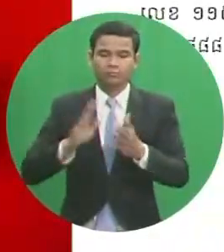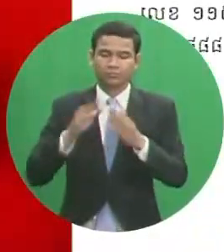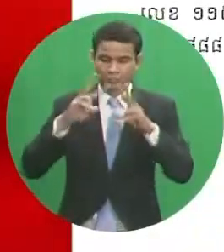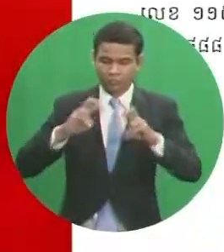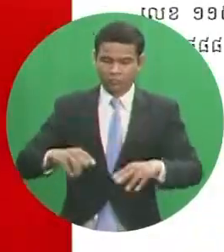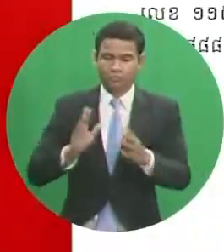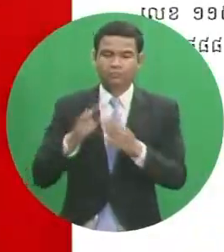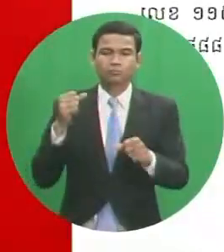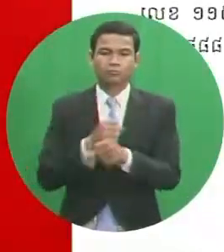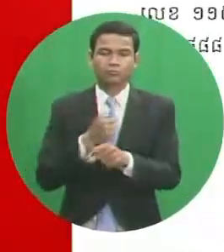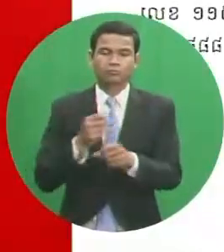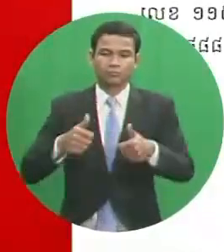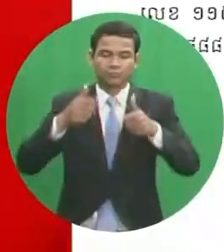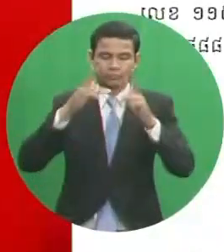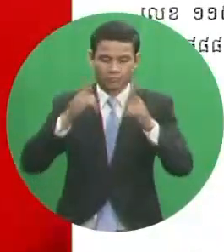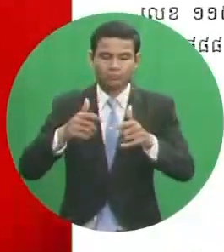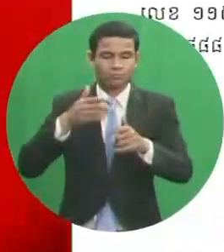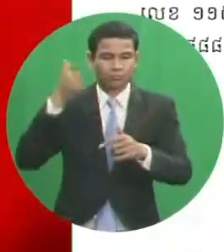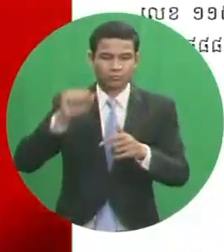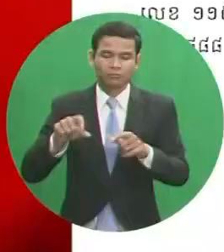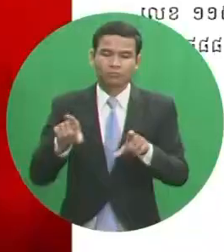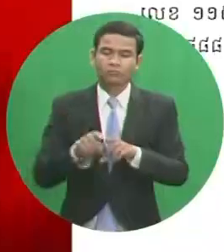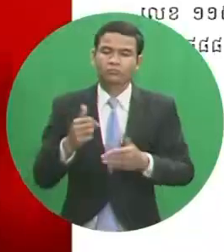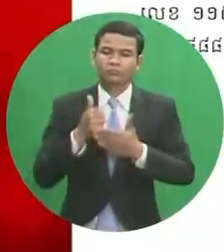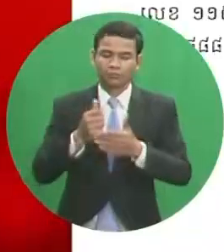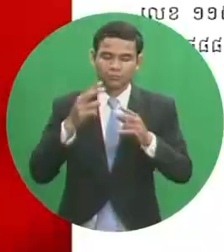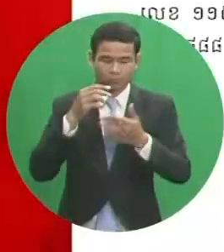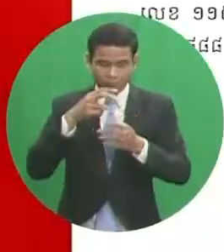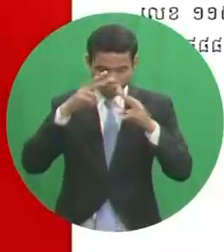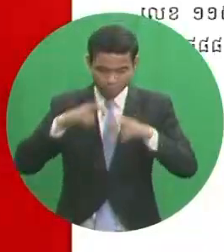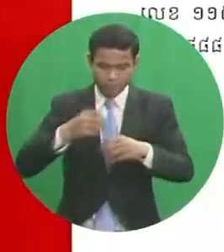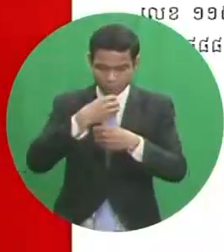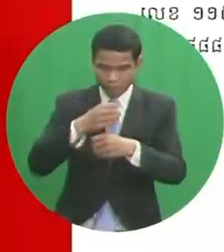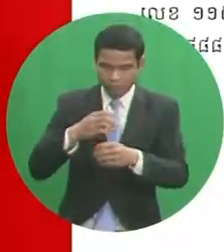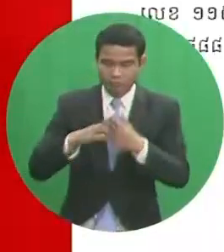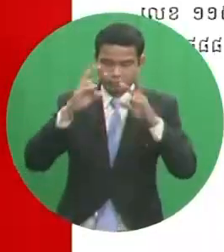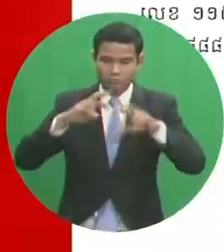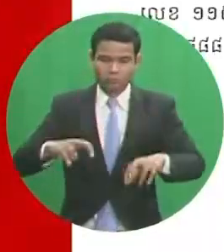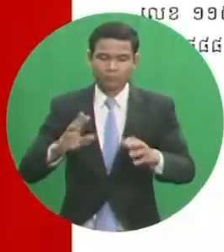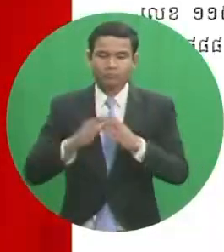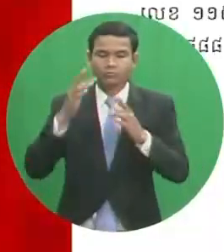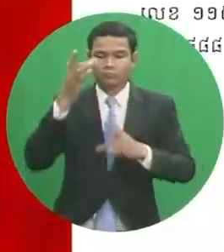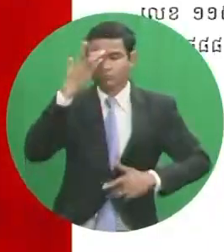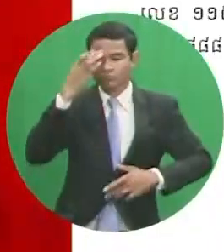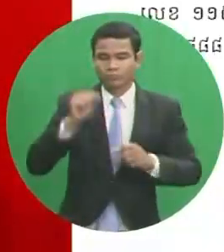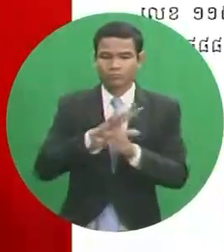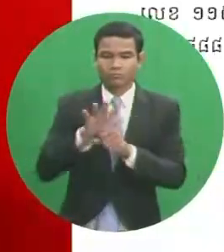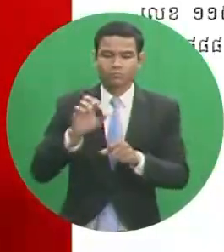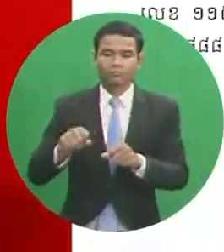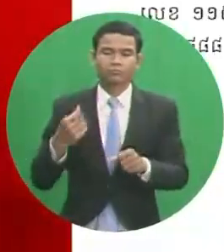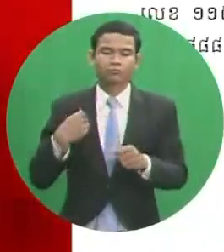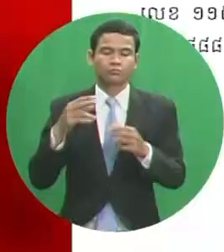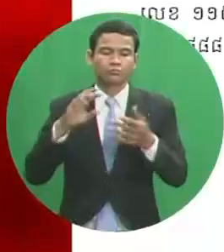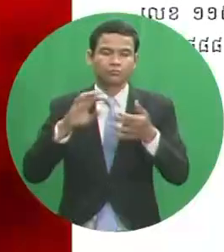ខិតខំបំពេញភារកិច្ចល្អប្រសើរបំផុតក្នុងការជួយពិនិត្យសុខភាពនិងស្រាវជ្រាវរកករណី COVID-19 ព្រមទាំងអ្នក